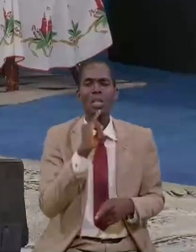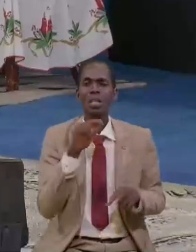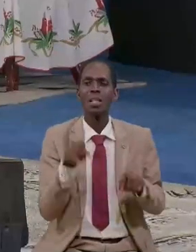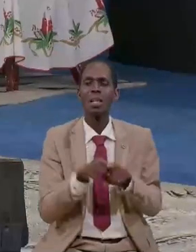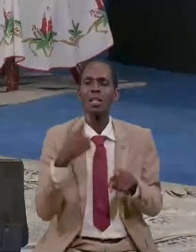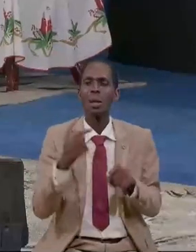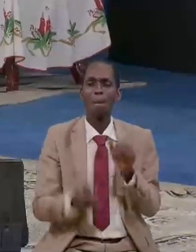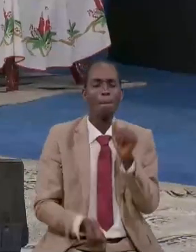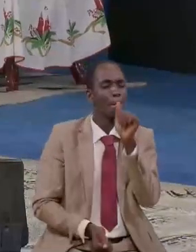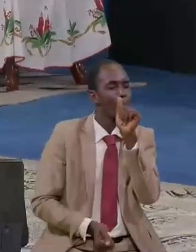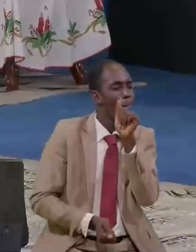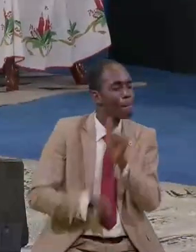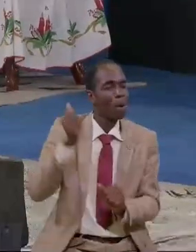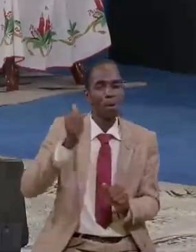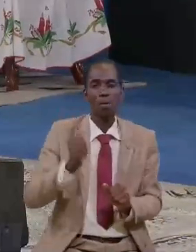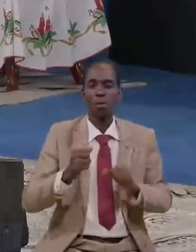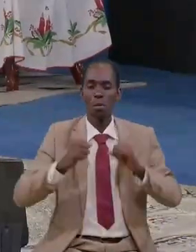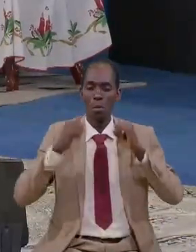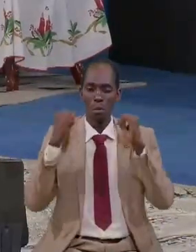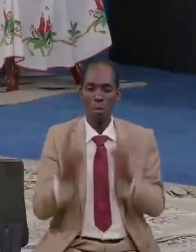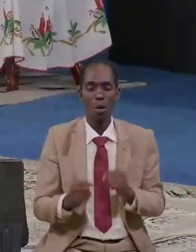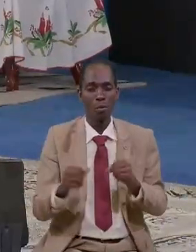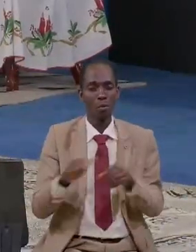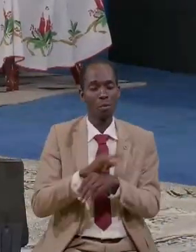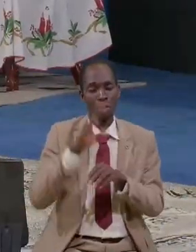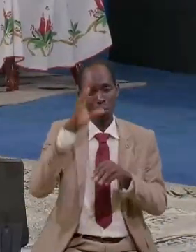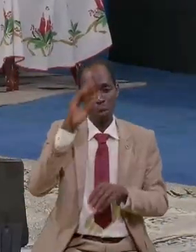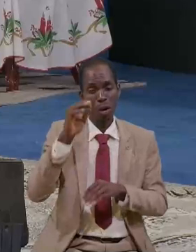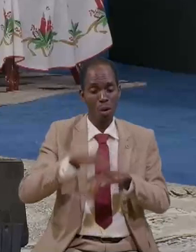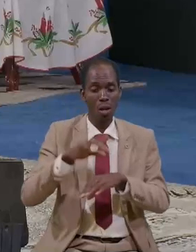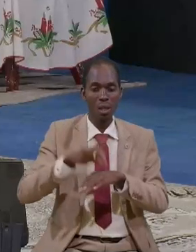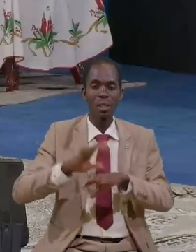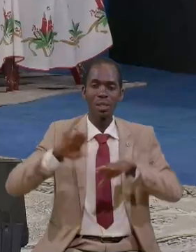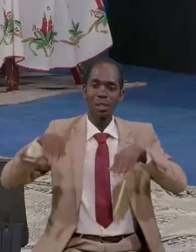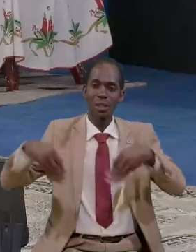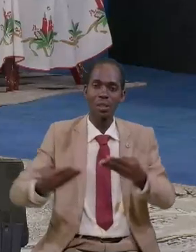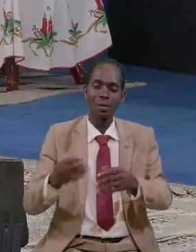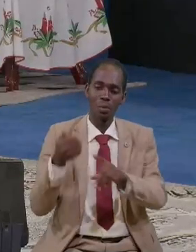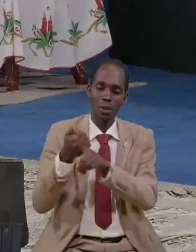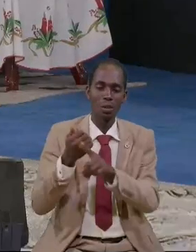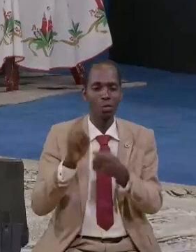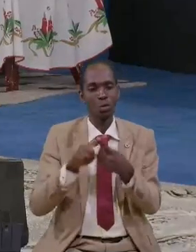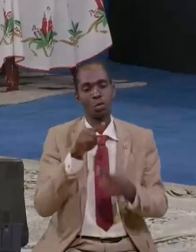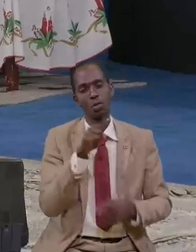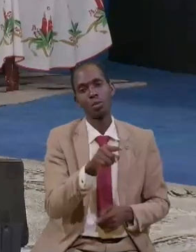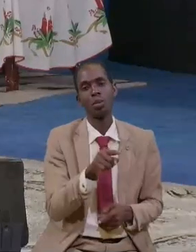la plus puissante sur la terre se donne à toi.